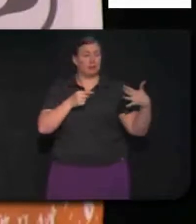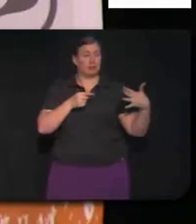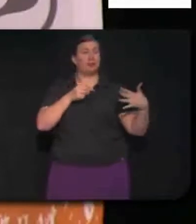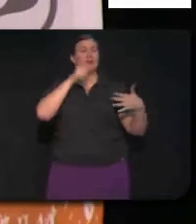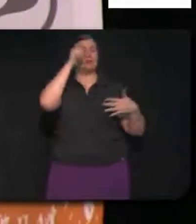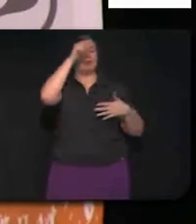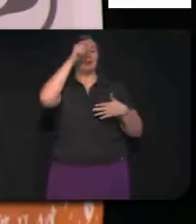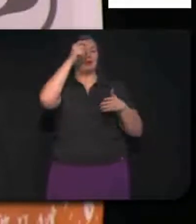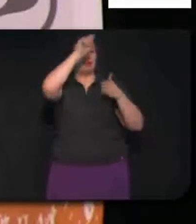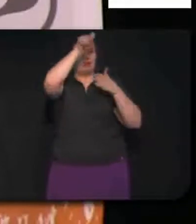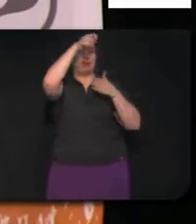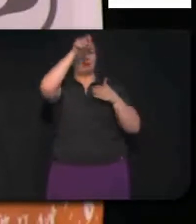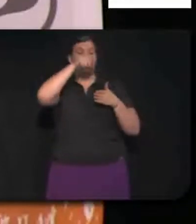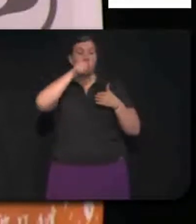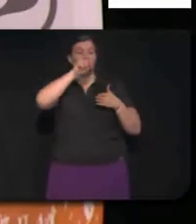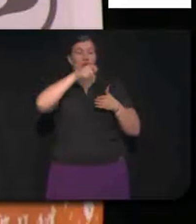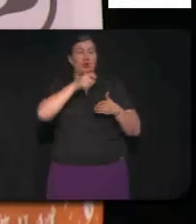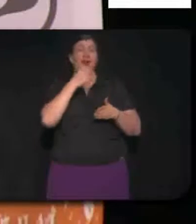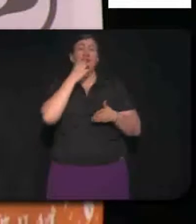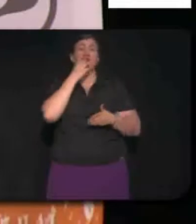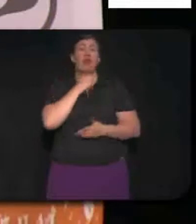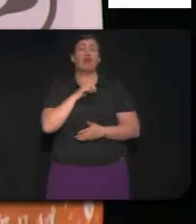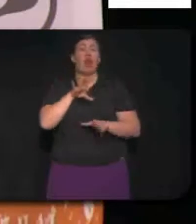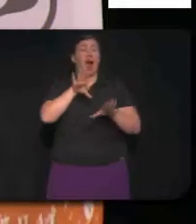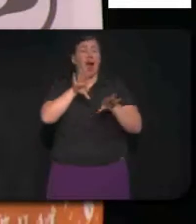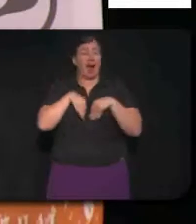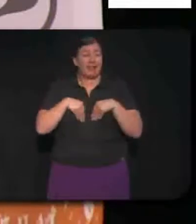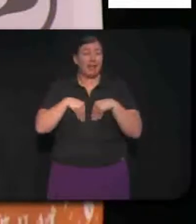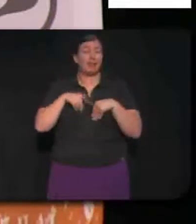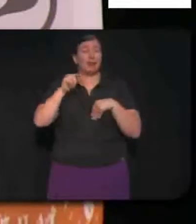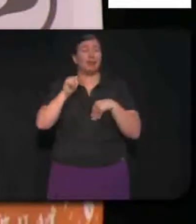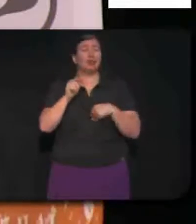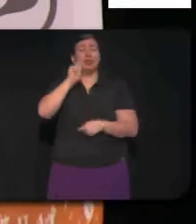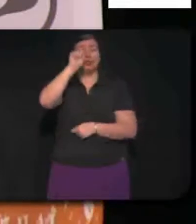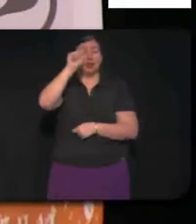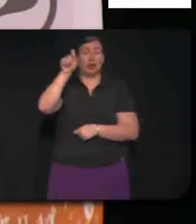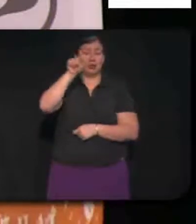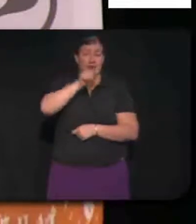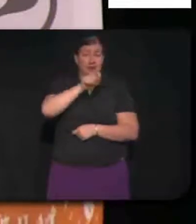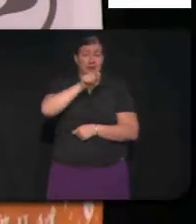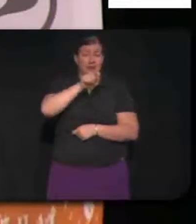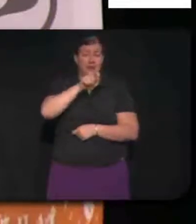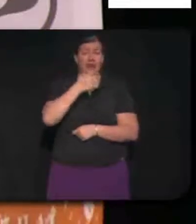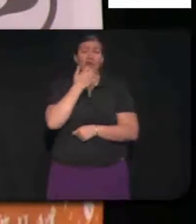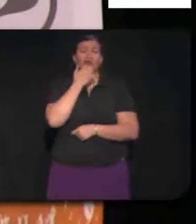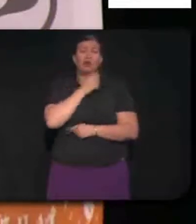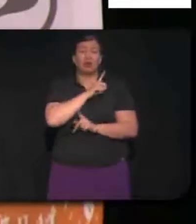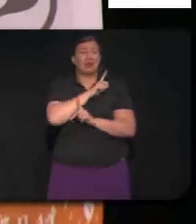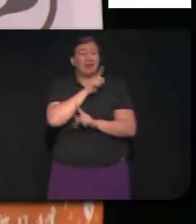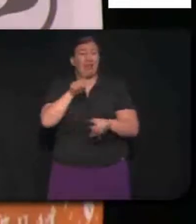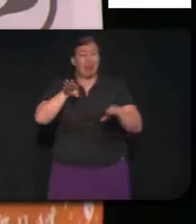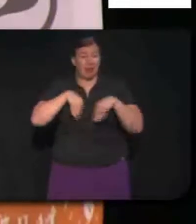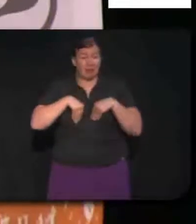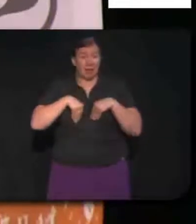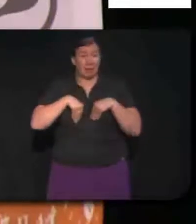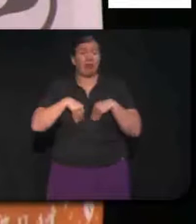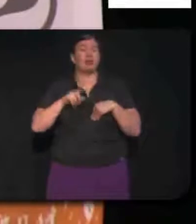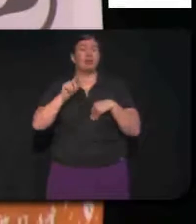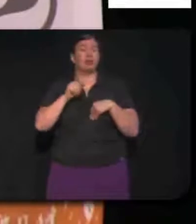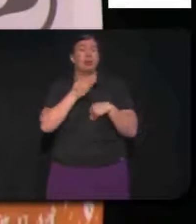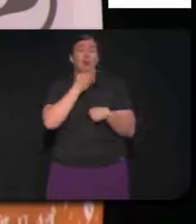müsst wenn ihr etwas annehmen wollt wenn ihr nichts annehmen wollt